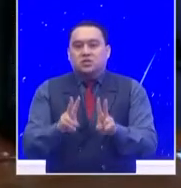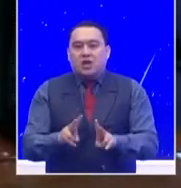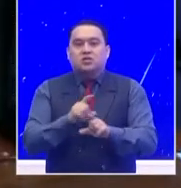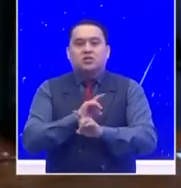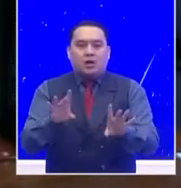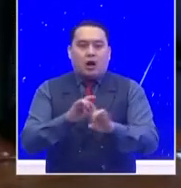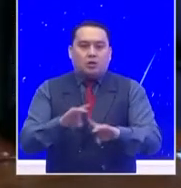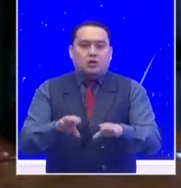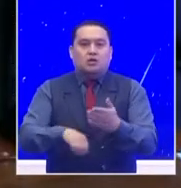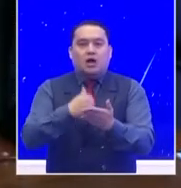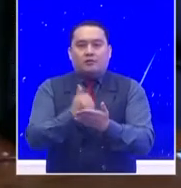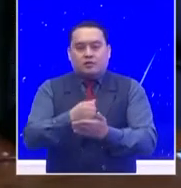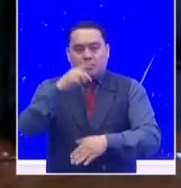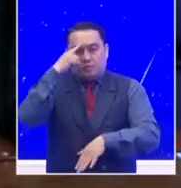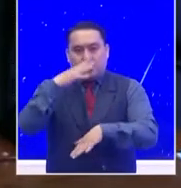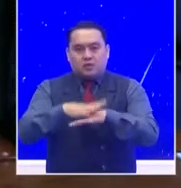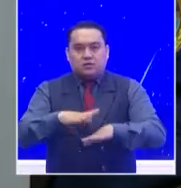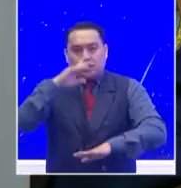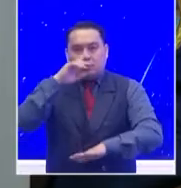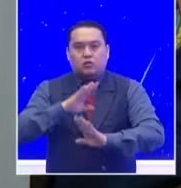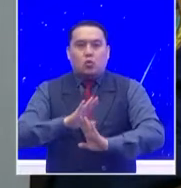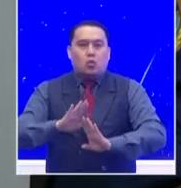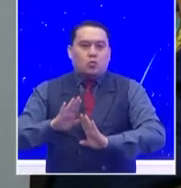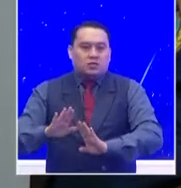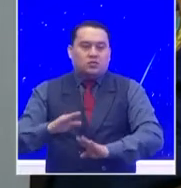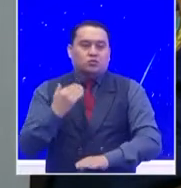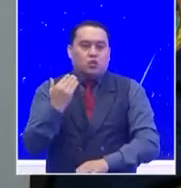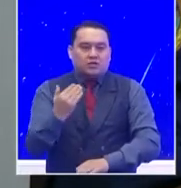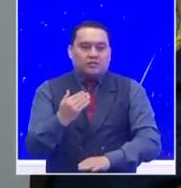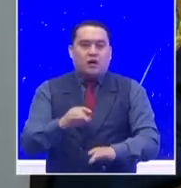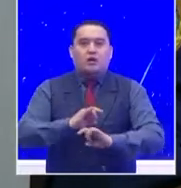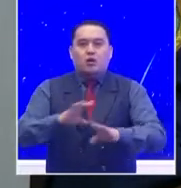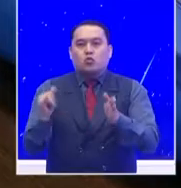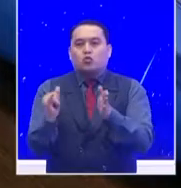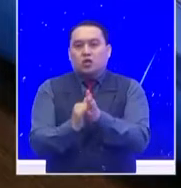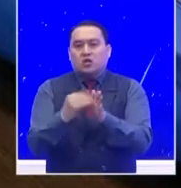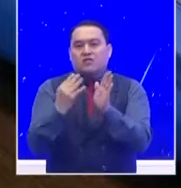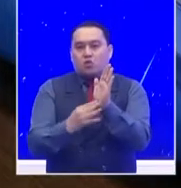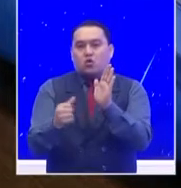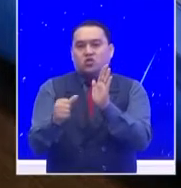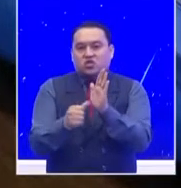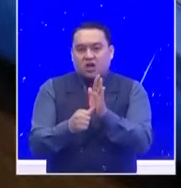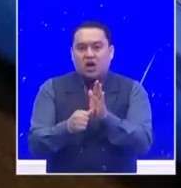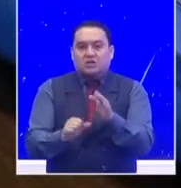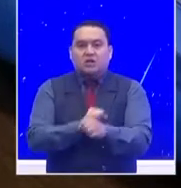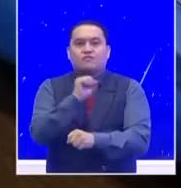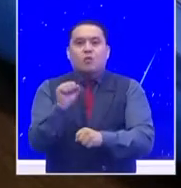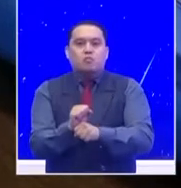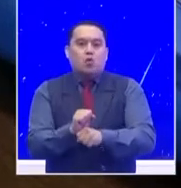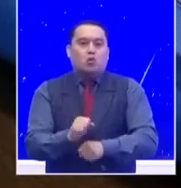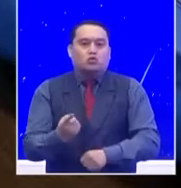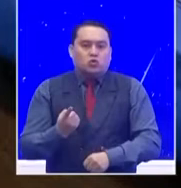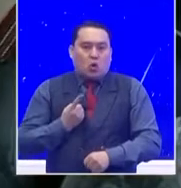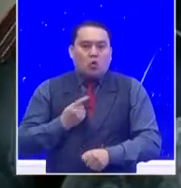совещании под председательством первого заместителя акима Алматинской области Лазата Турлашева. Установлено 96 гидропостов.